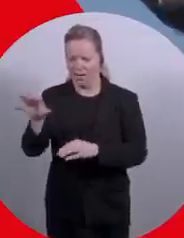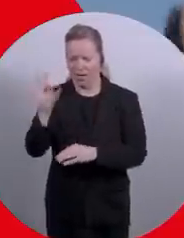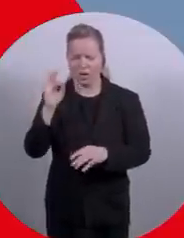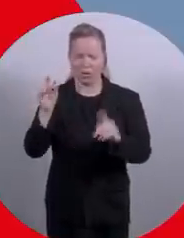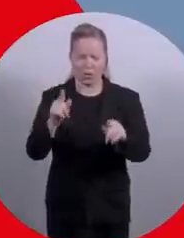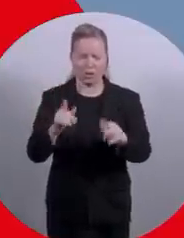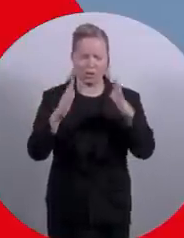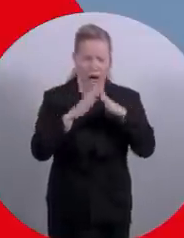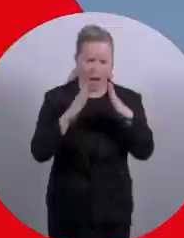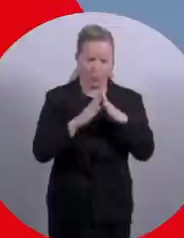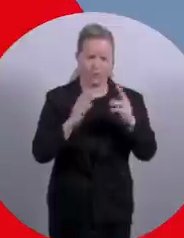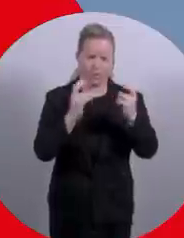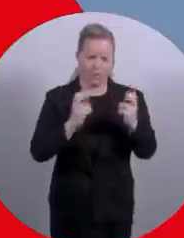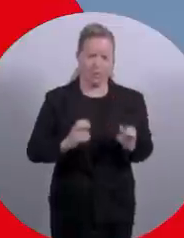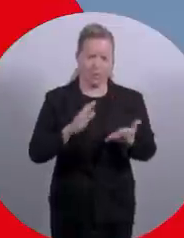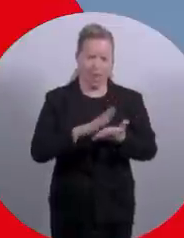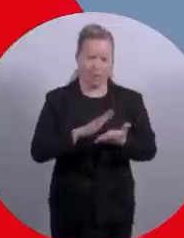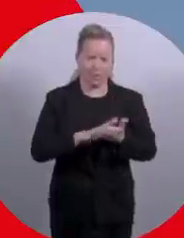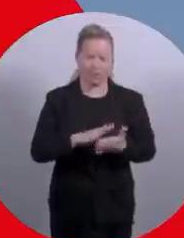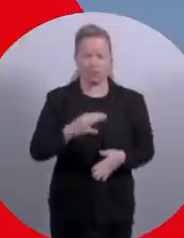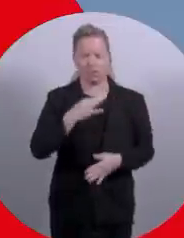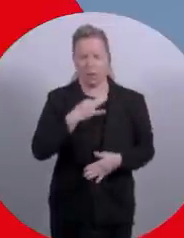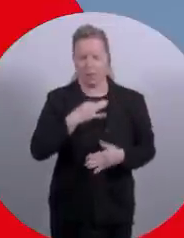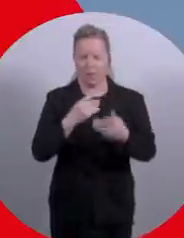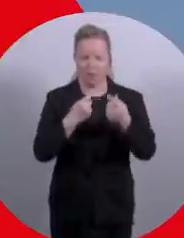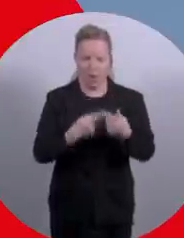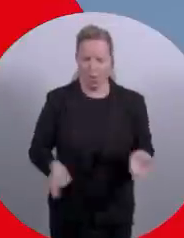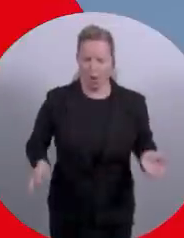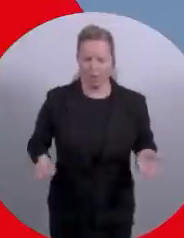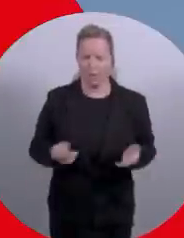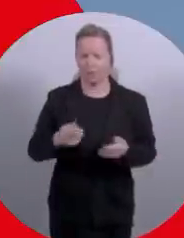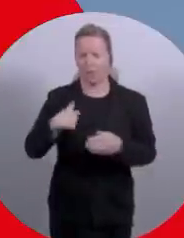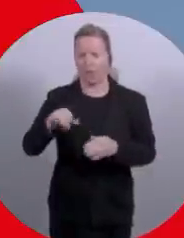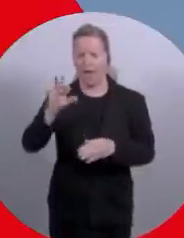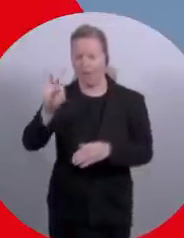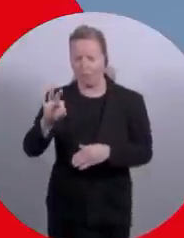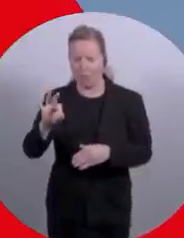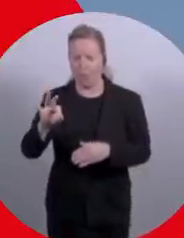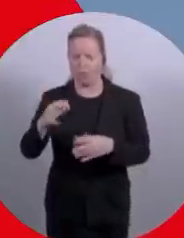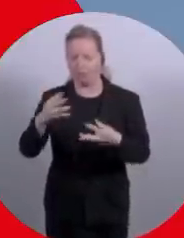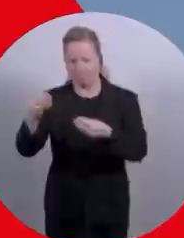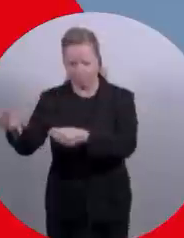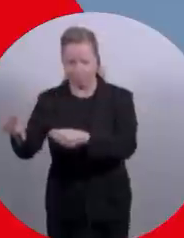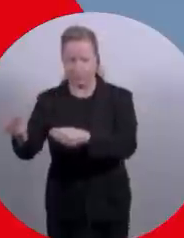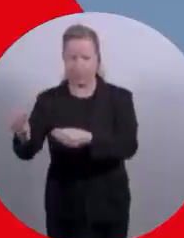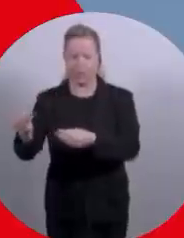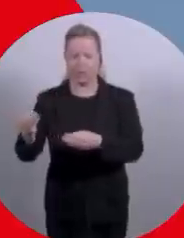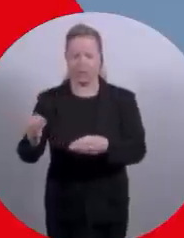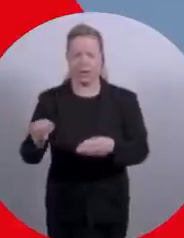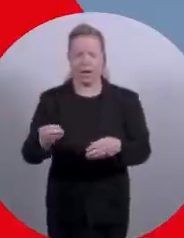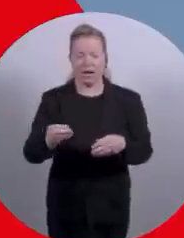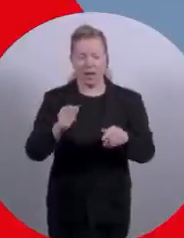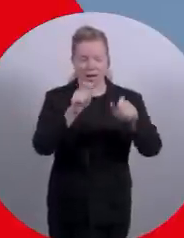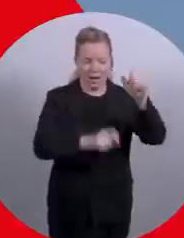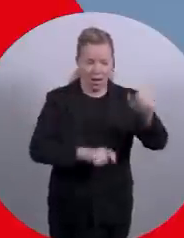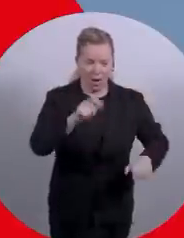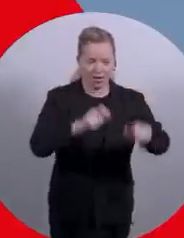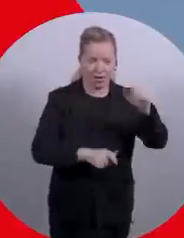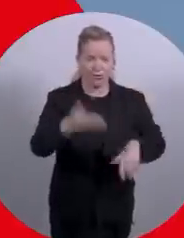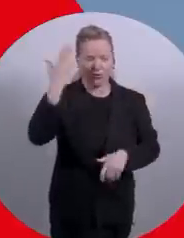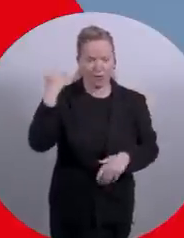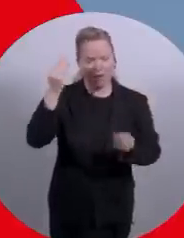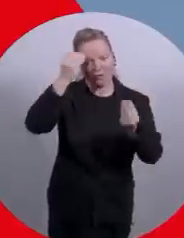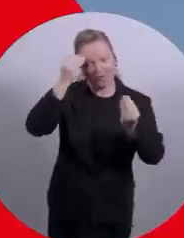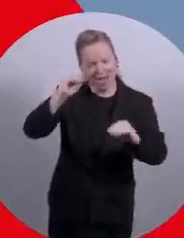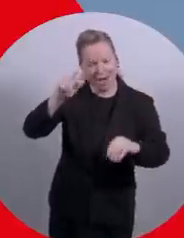weit mehr Stimmen gekostet als wir beispielsweise an die FPÖ verloren haben Menschen die uns einmal vertraut haben aber nicht mehr genug an uns geglaubt haben